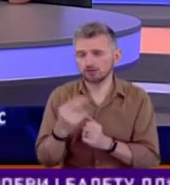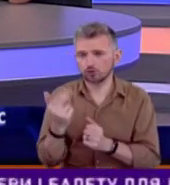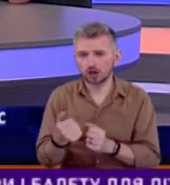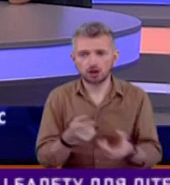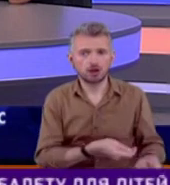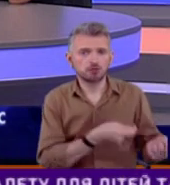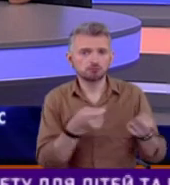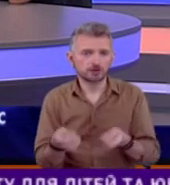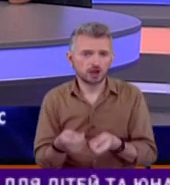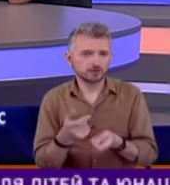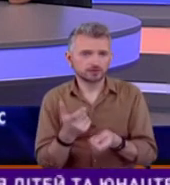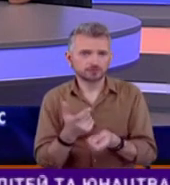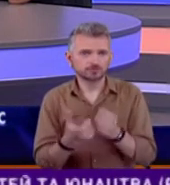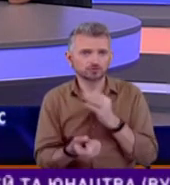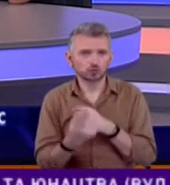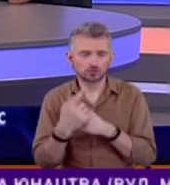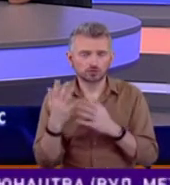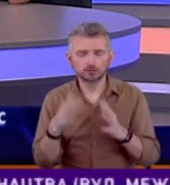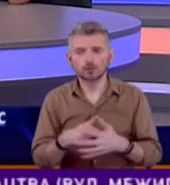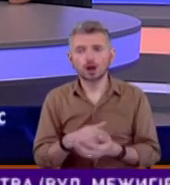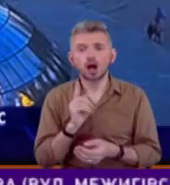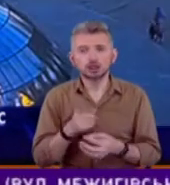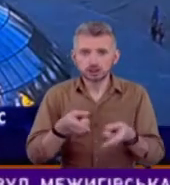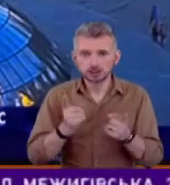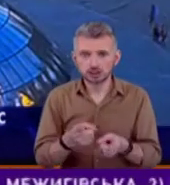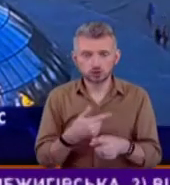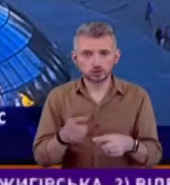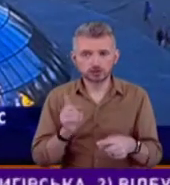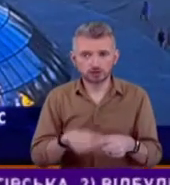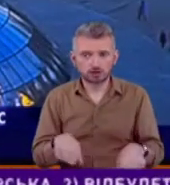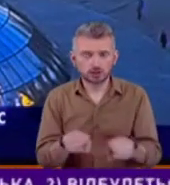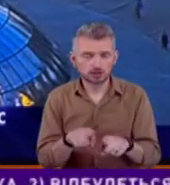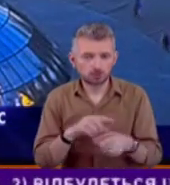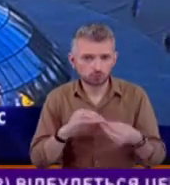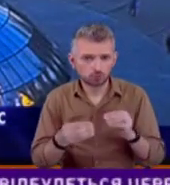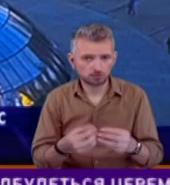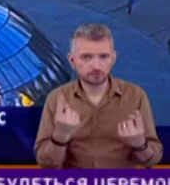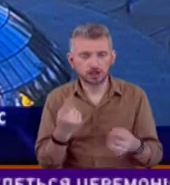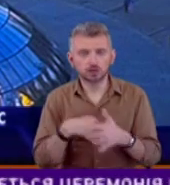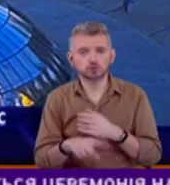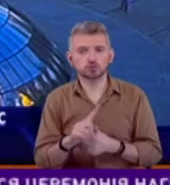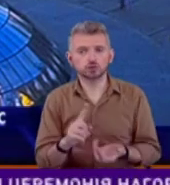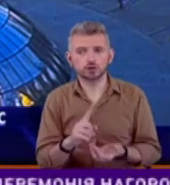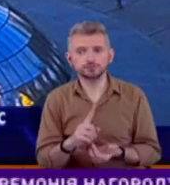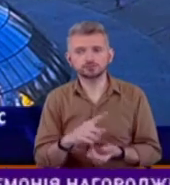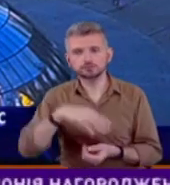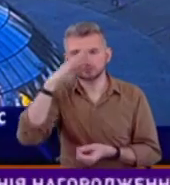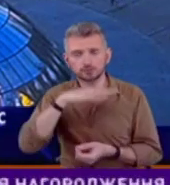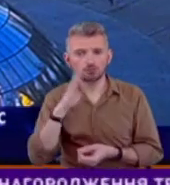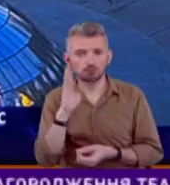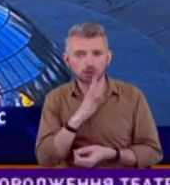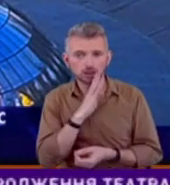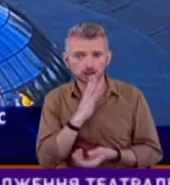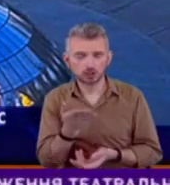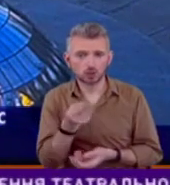Привезенный там в трейлере звідкись и так далее. Але дійсно, це так само проблема велика, тому що батьки